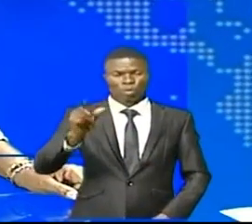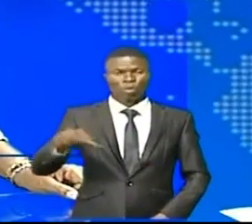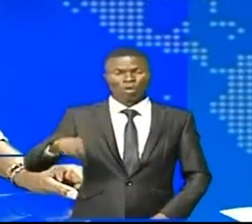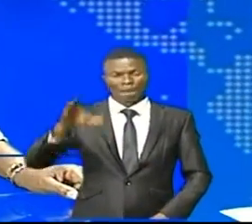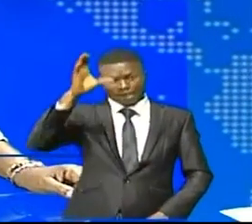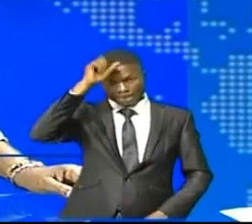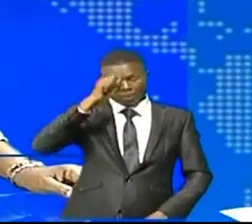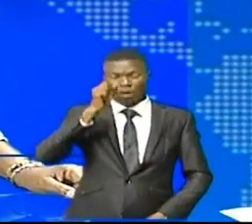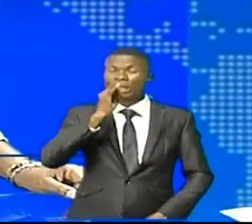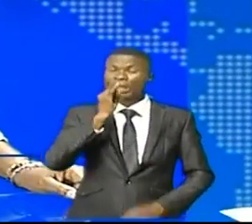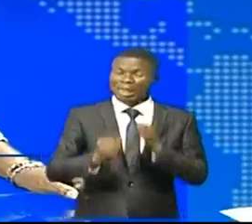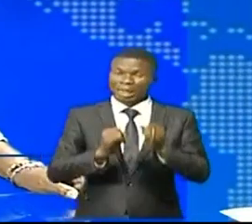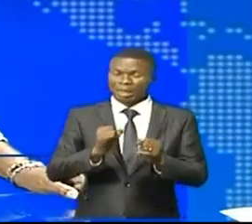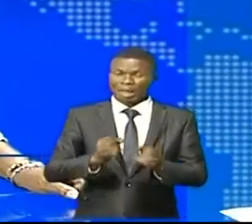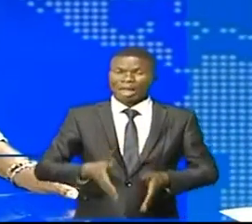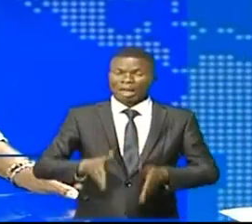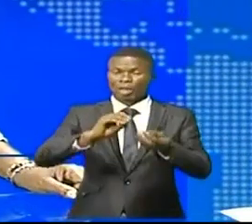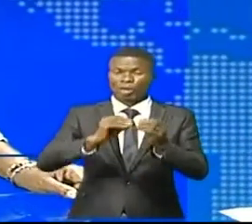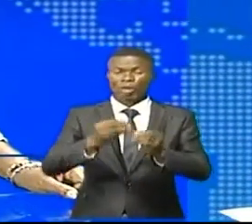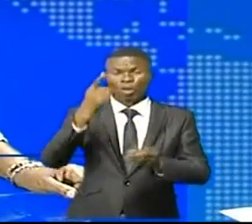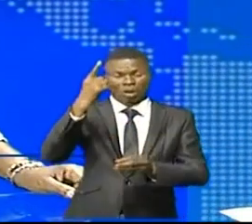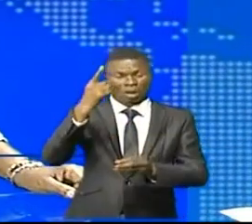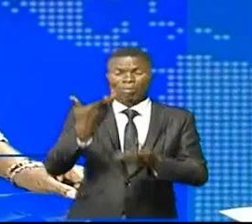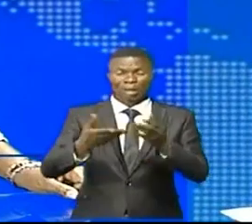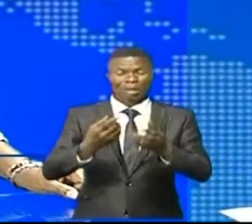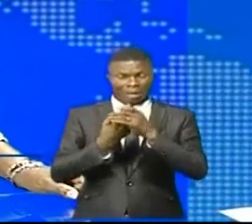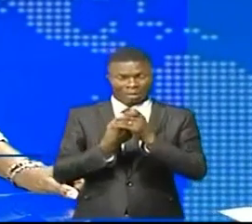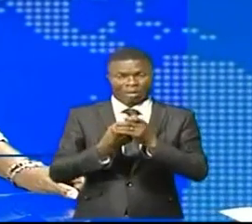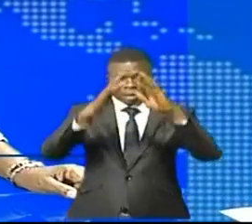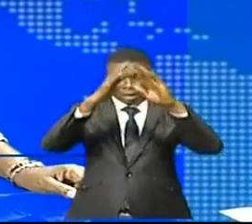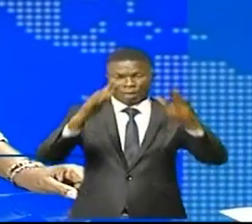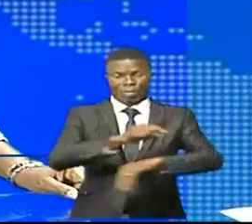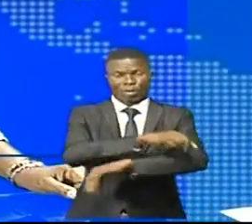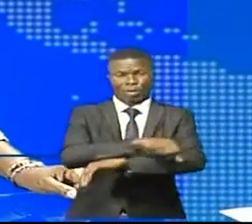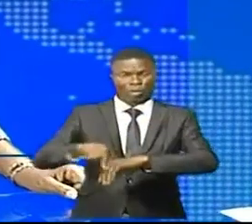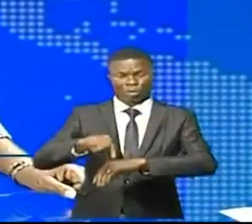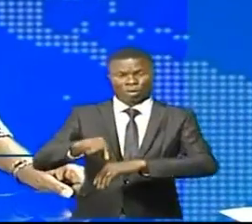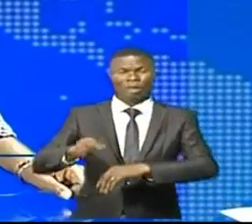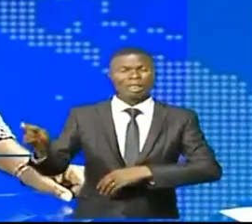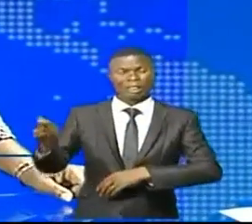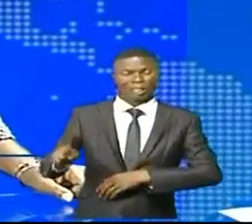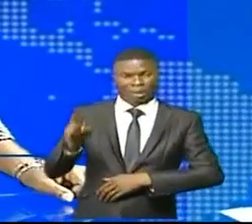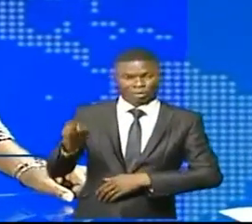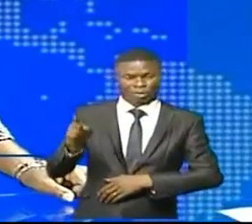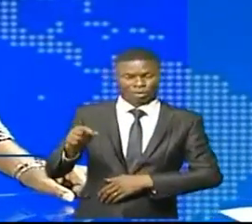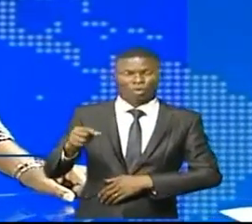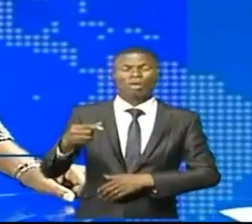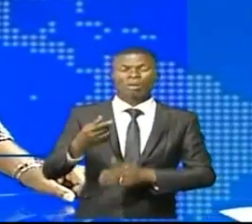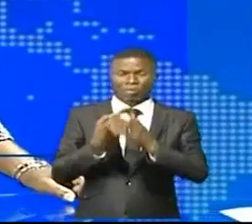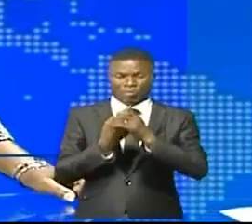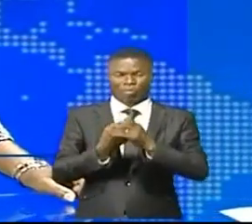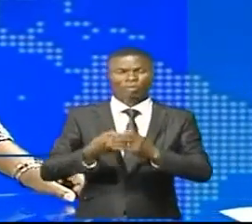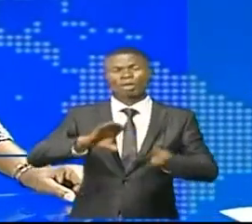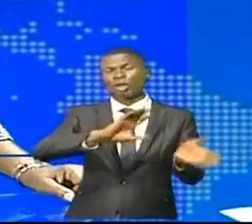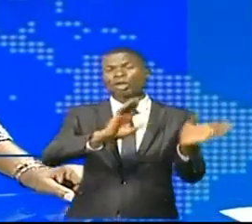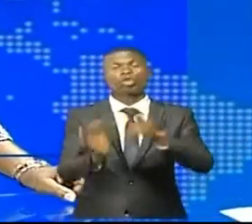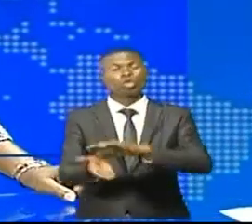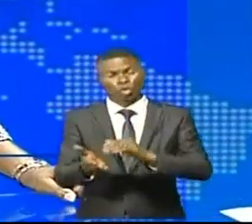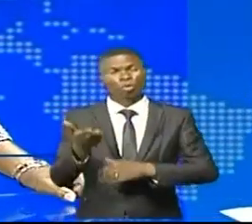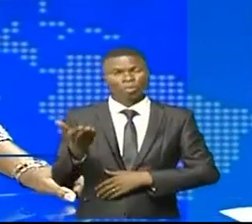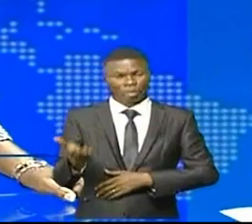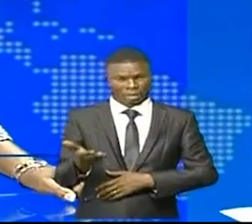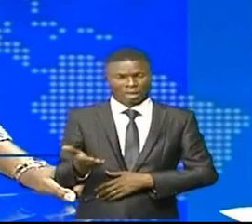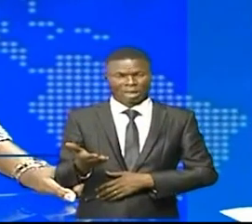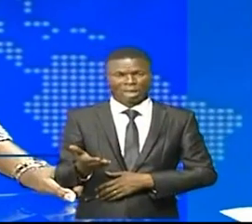Si cela arrivait, la route nationale numéro 1 et le bâtiment administratif de Gungu seront les premières